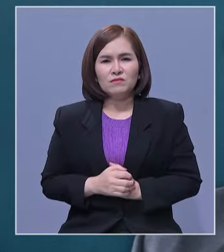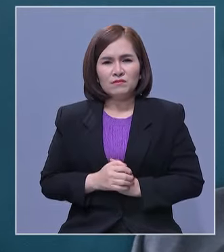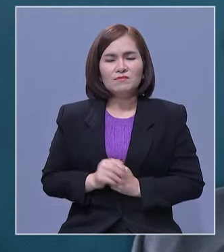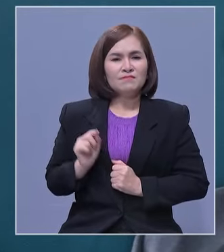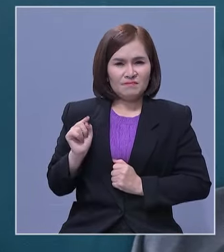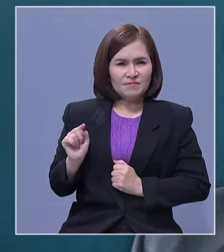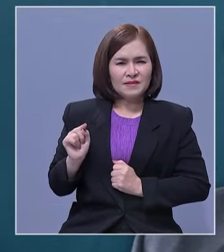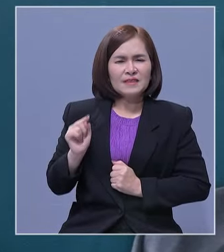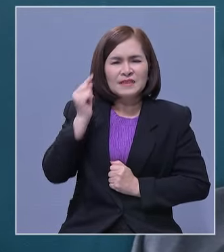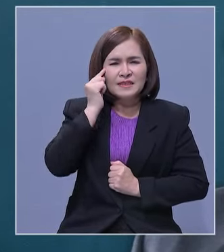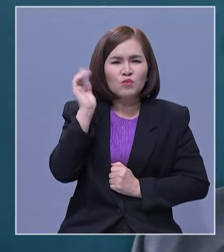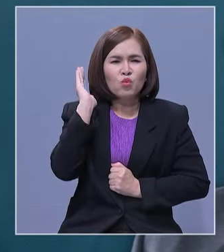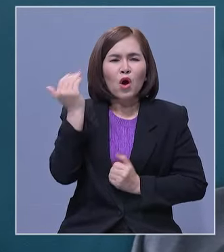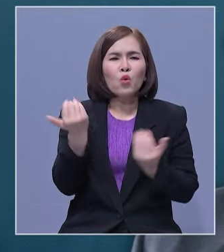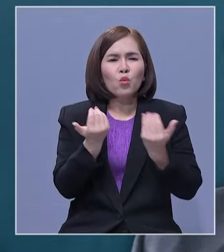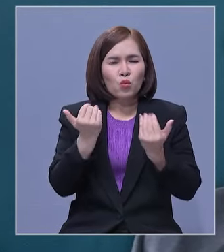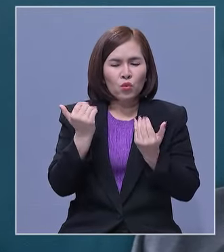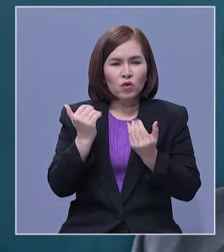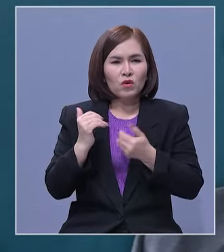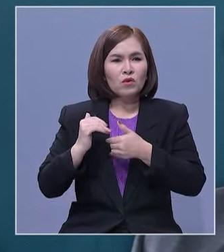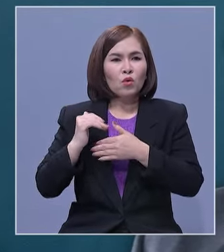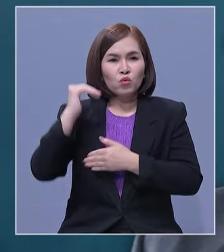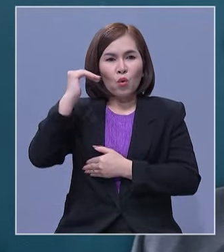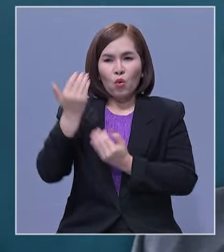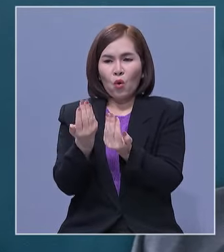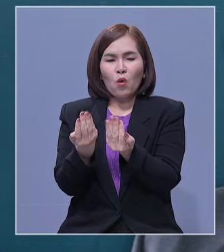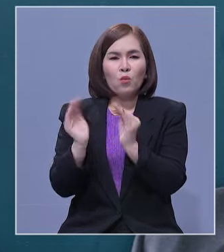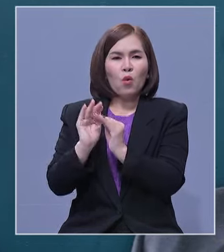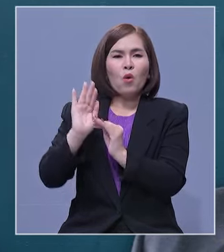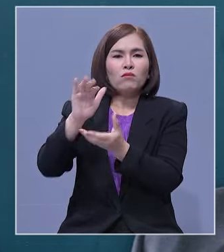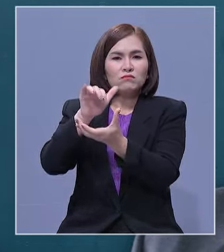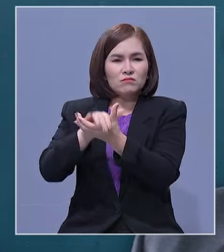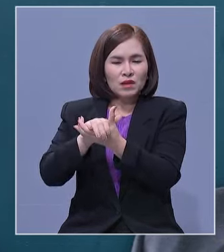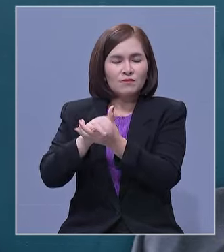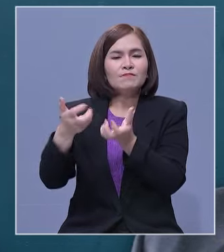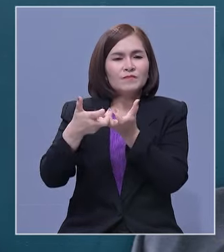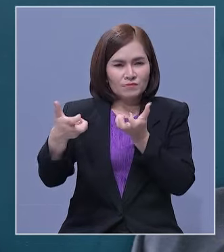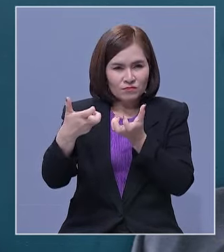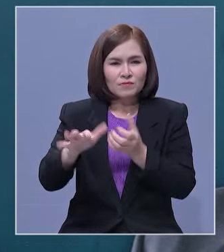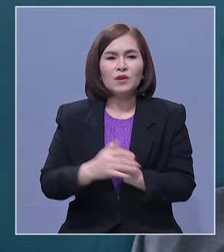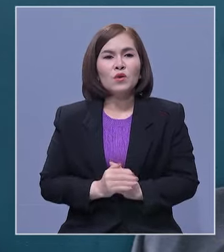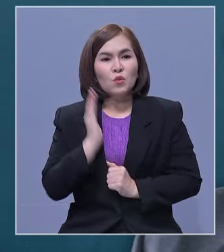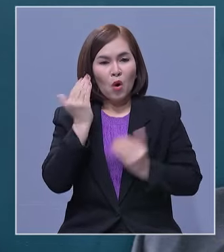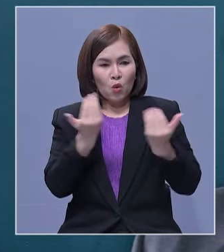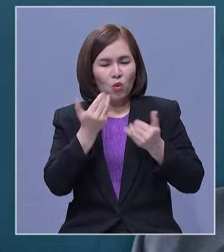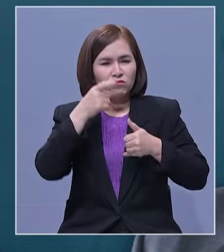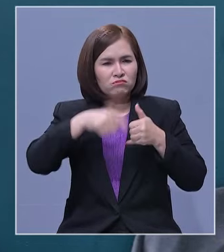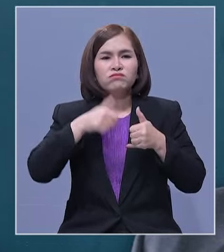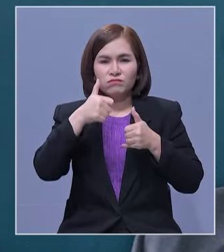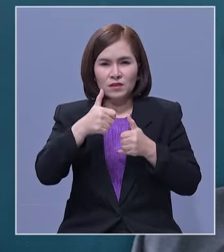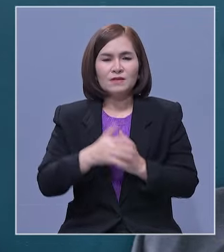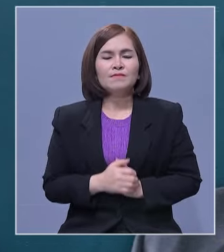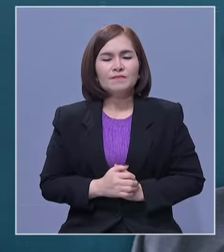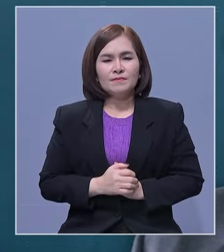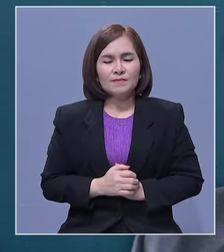ถึงคนนี้น่าจะหมายถึงลูกชายคนโตคนนั้นน่ะแยกครอบครัวไปแล้วนะครับแล้วก็ยืนยันด้วยว่าลูกชายเป็นเด็กดีส่วนเรื่อง